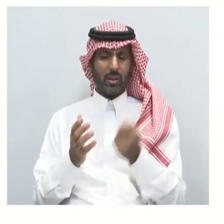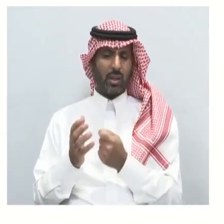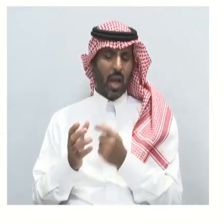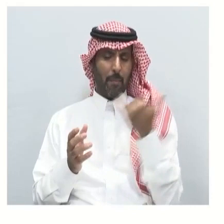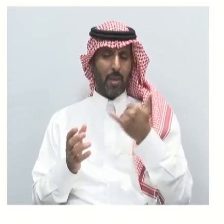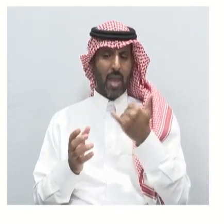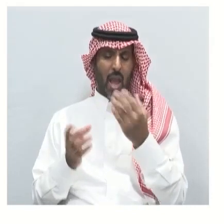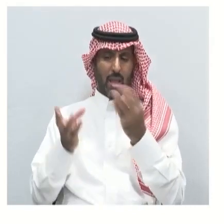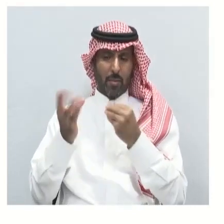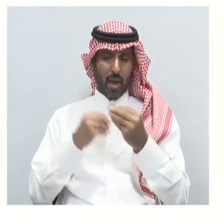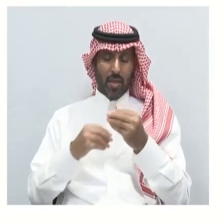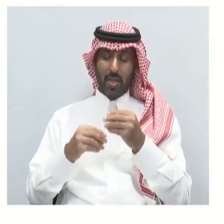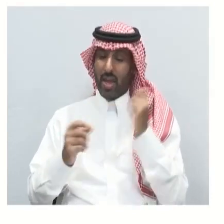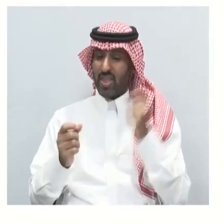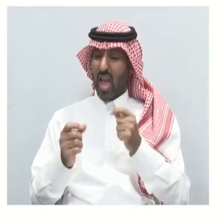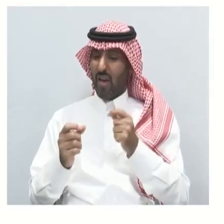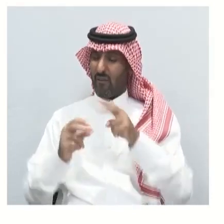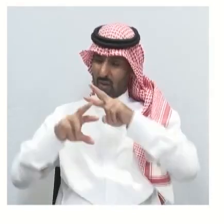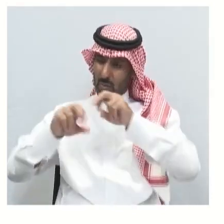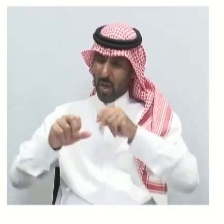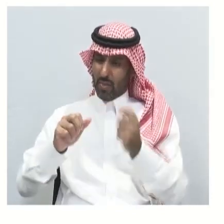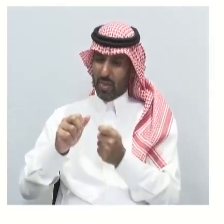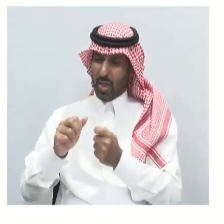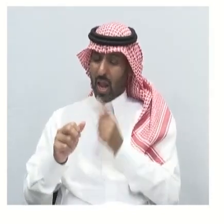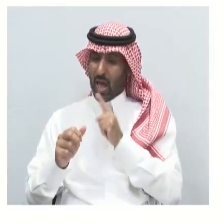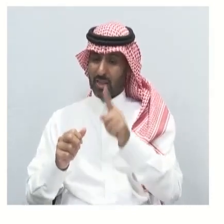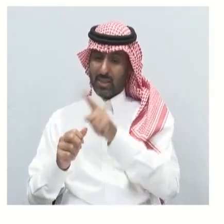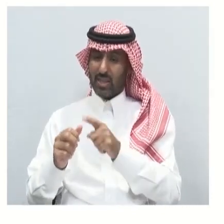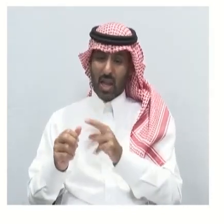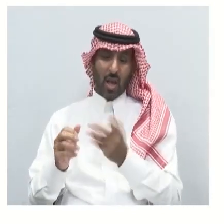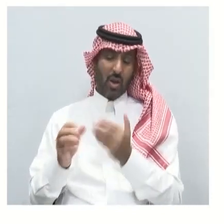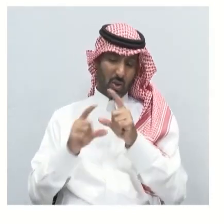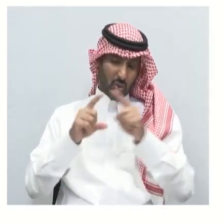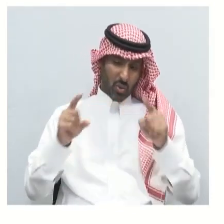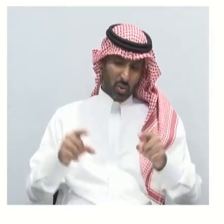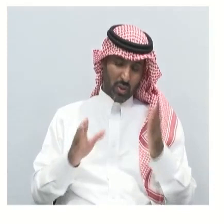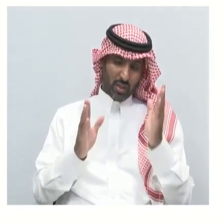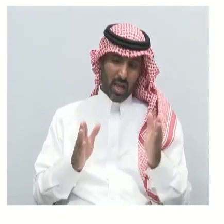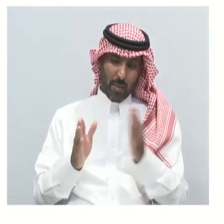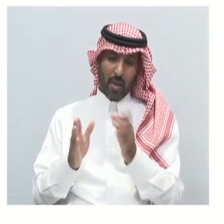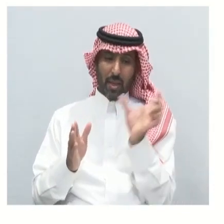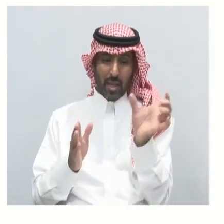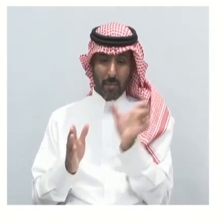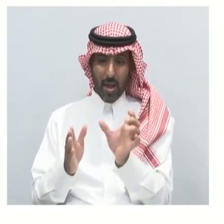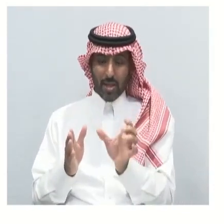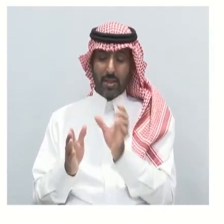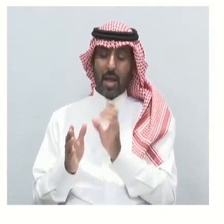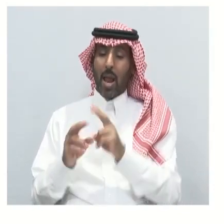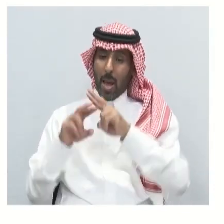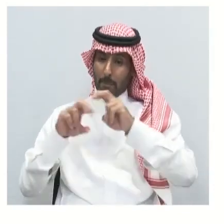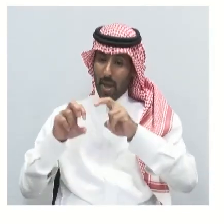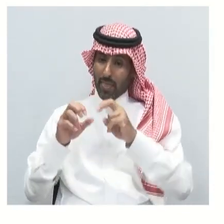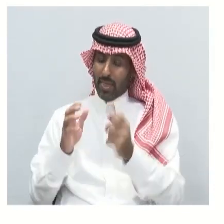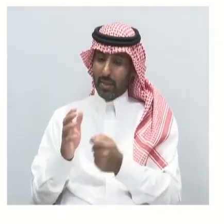البحث اهداف البحث الاسئله والفروض حدود البحث مصطلحات البحث ودراسات